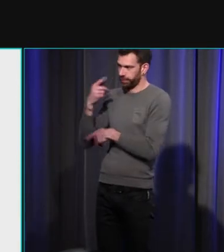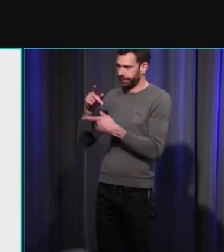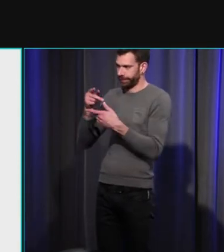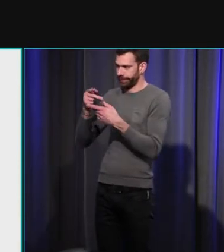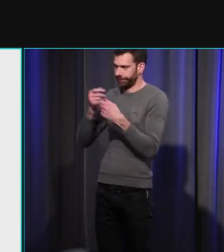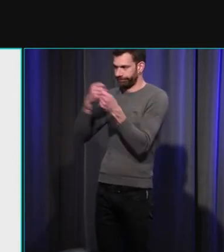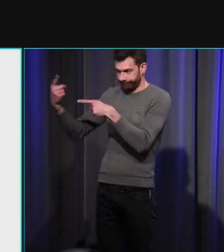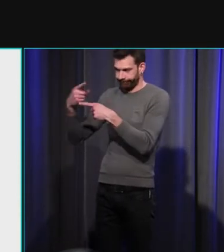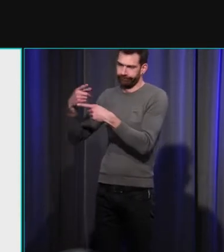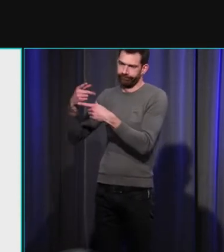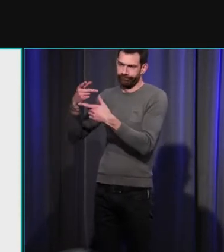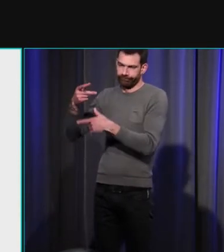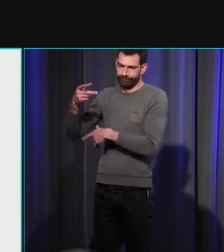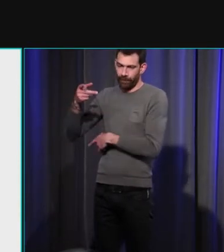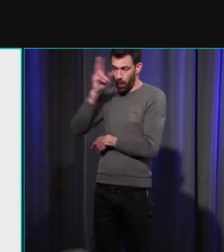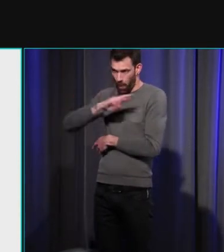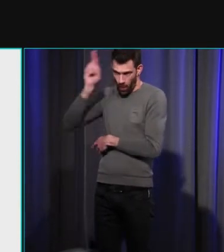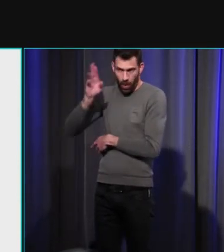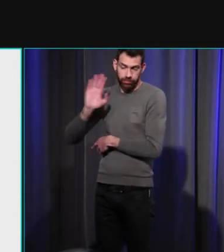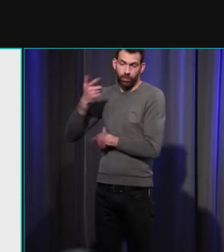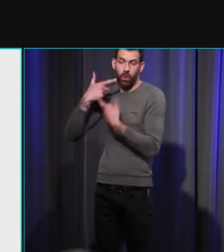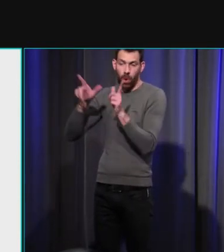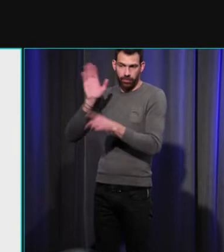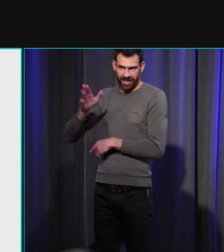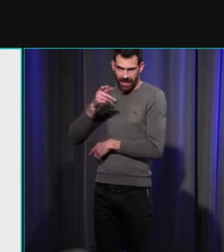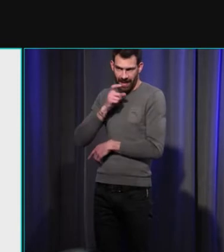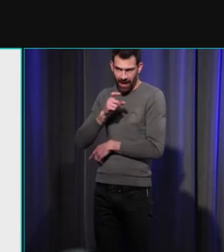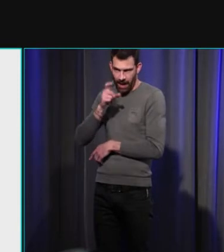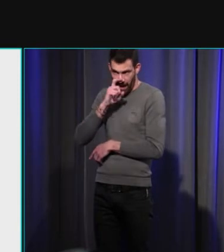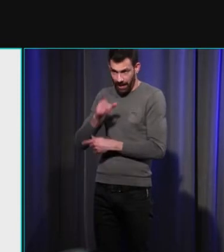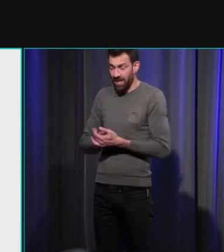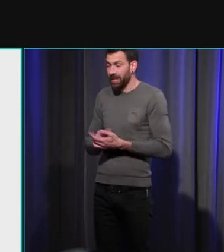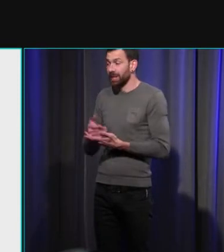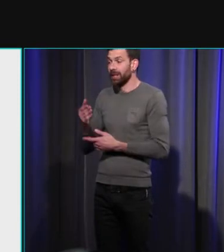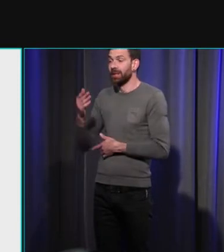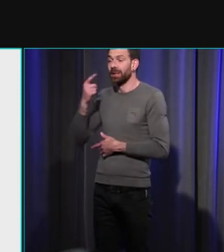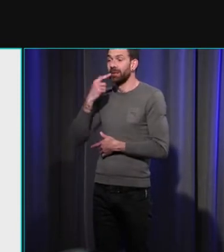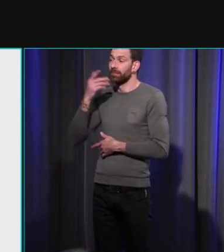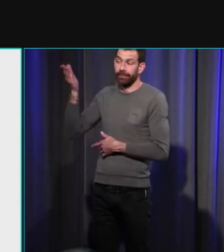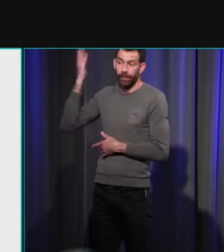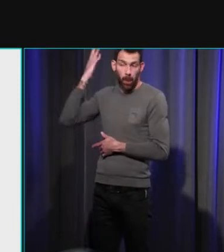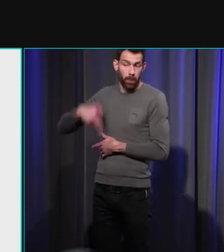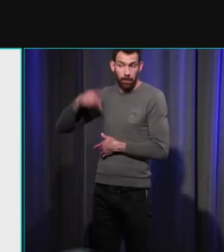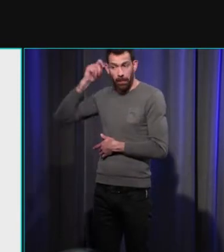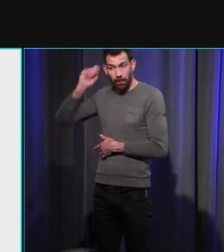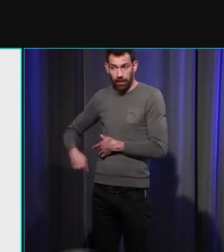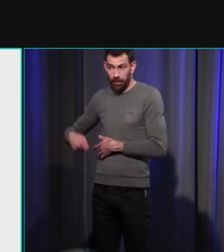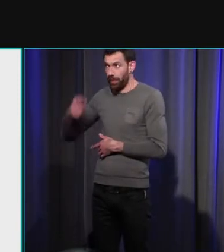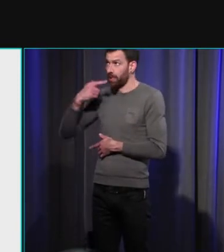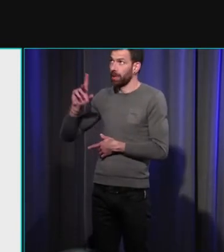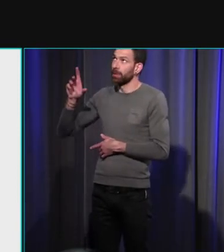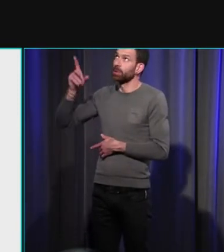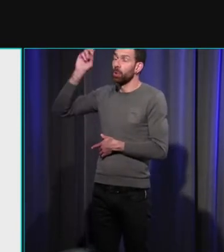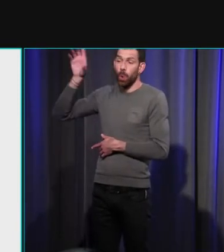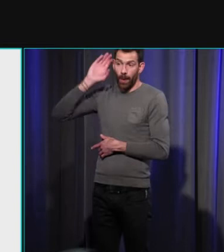c'est lui qui l'a plus d'oreilles pour écouter la parole de dieu c'est le roi le roi peut être puni par